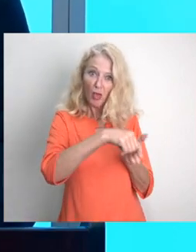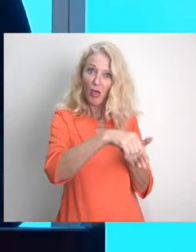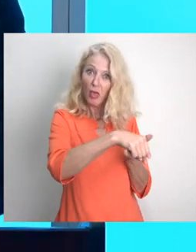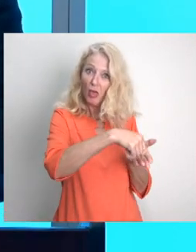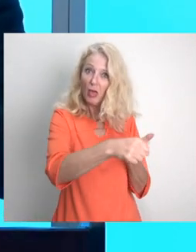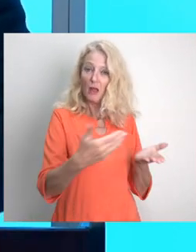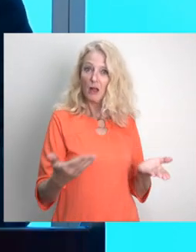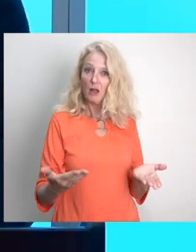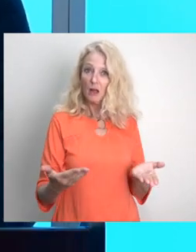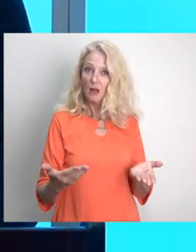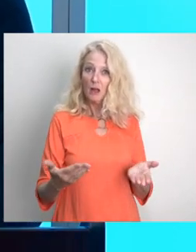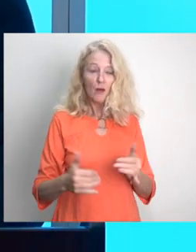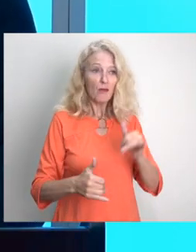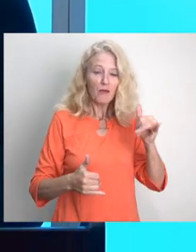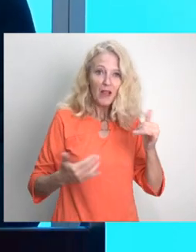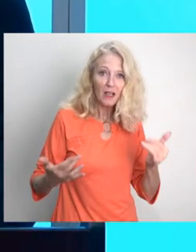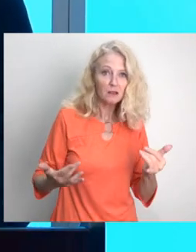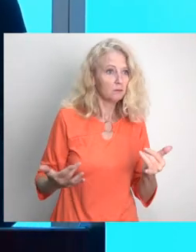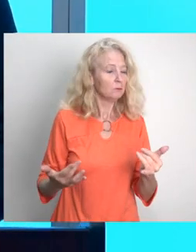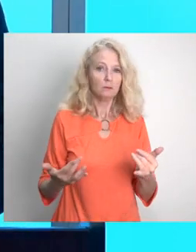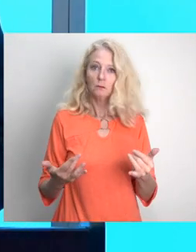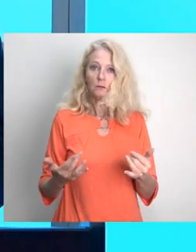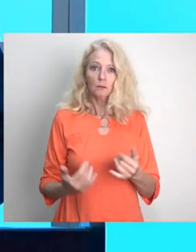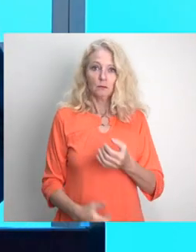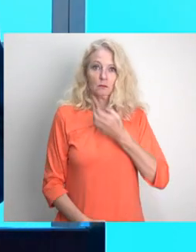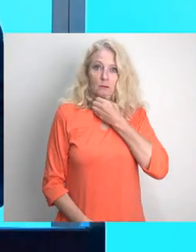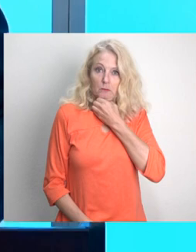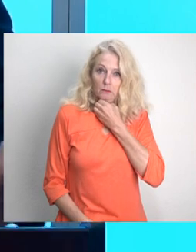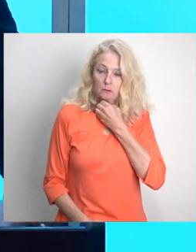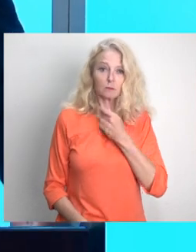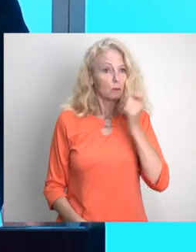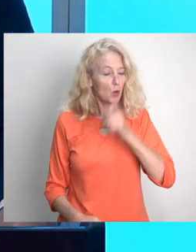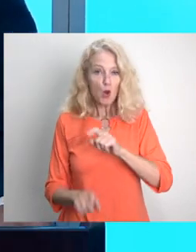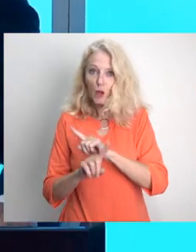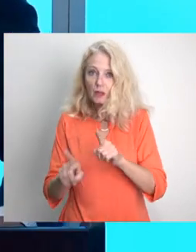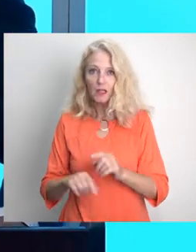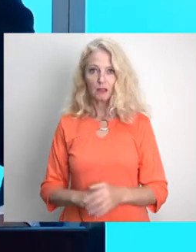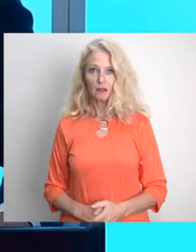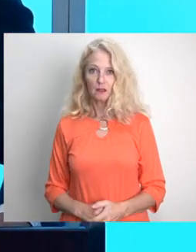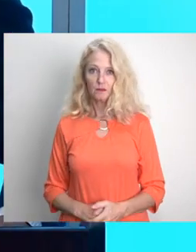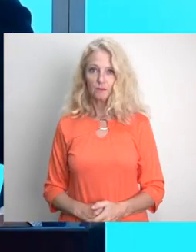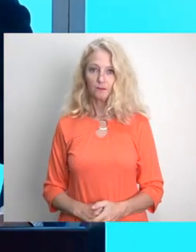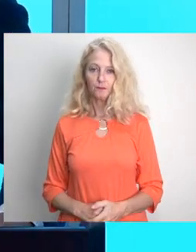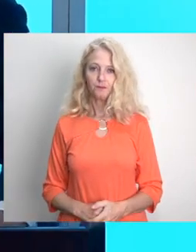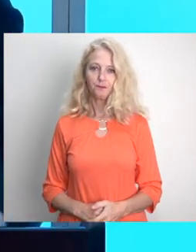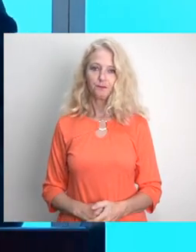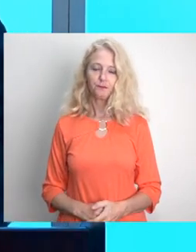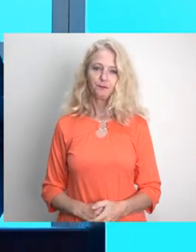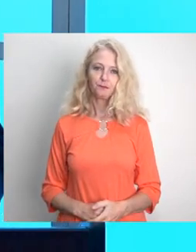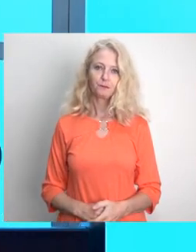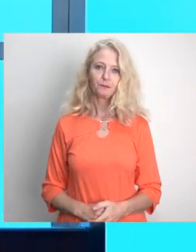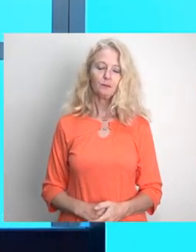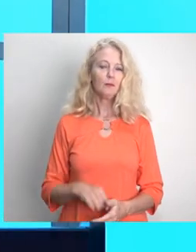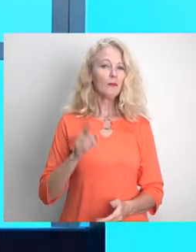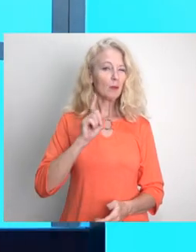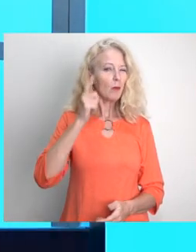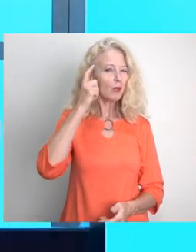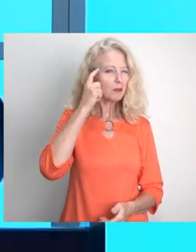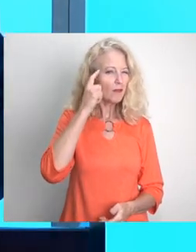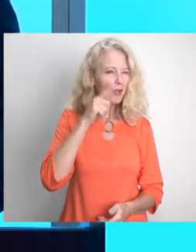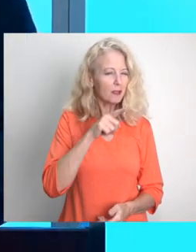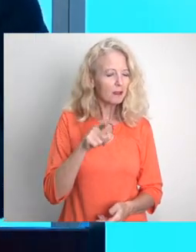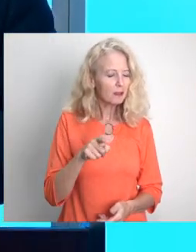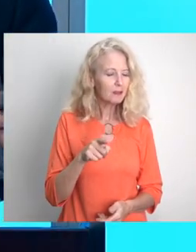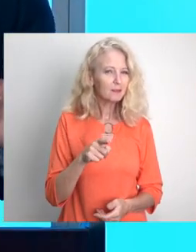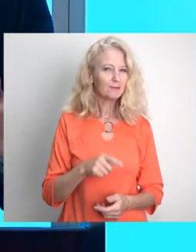zo'n groot bedrag per maand heeft, die zal het niet zo lang kunnen uitzingen. Belangrijk